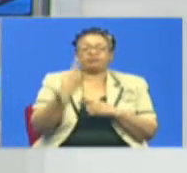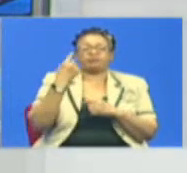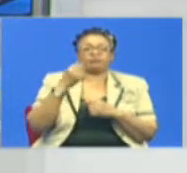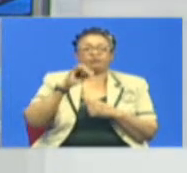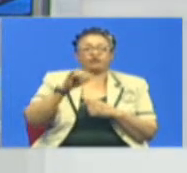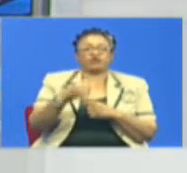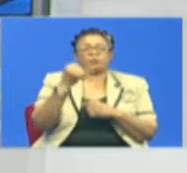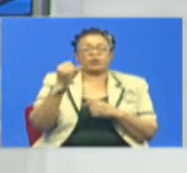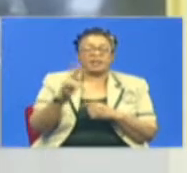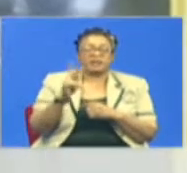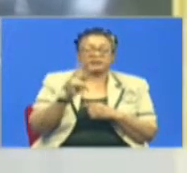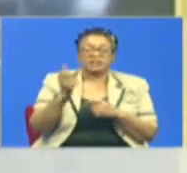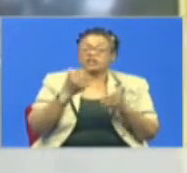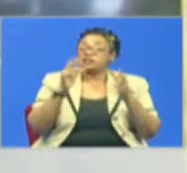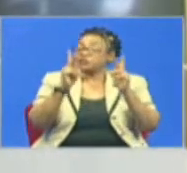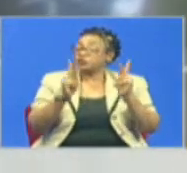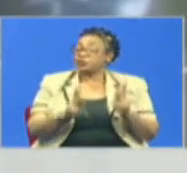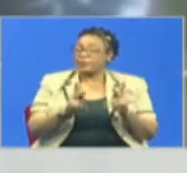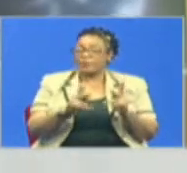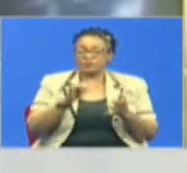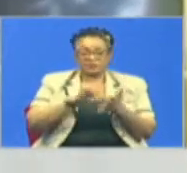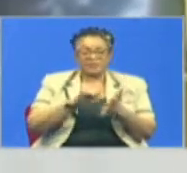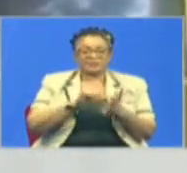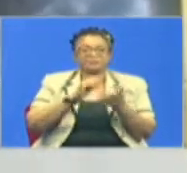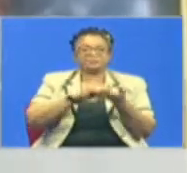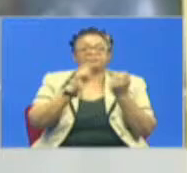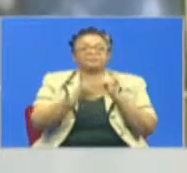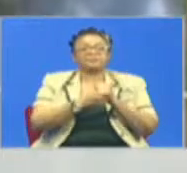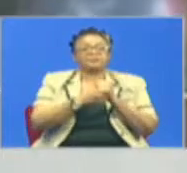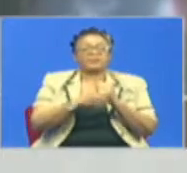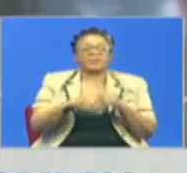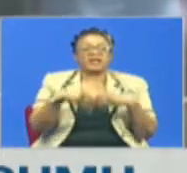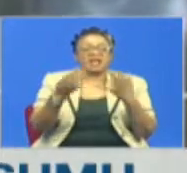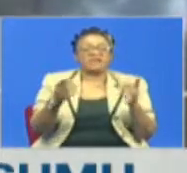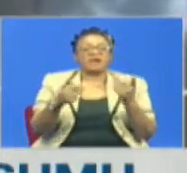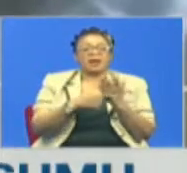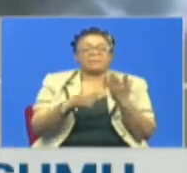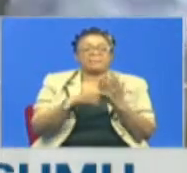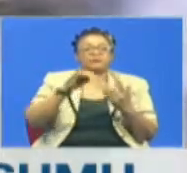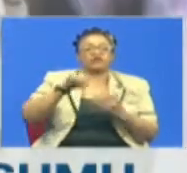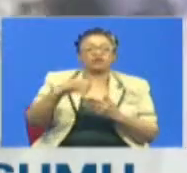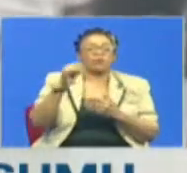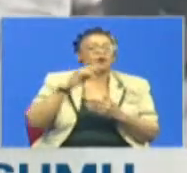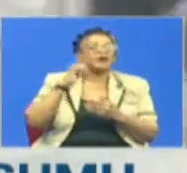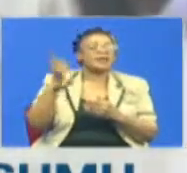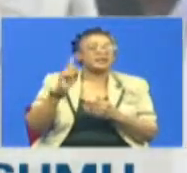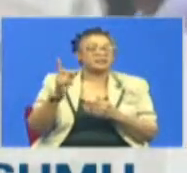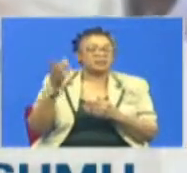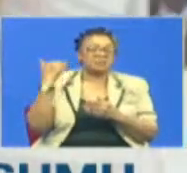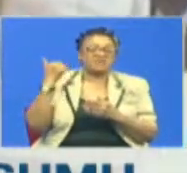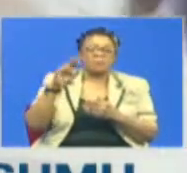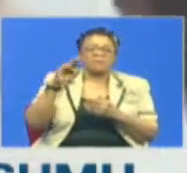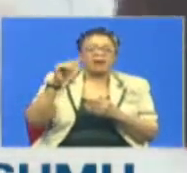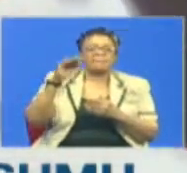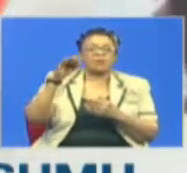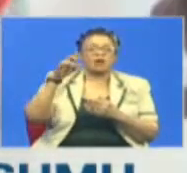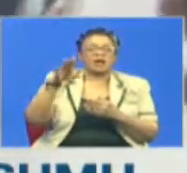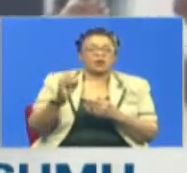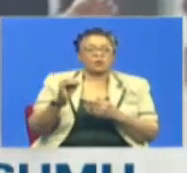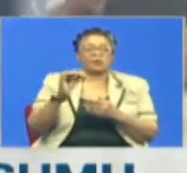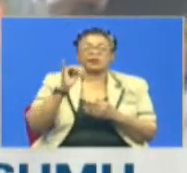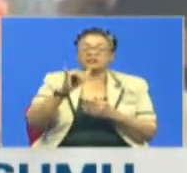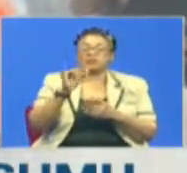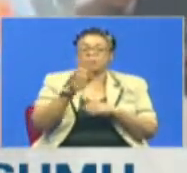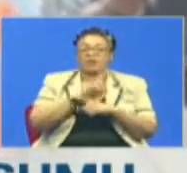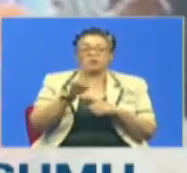ya Kisumu. Uwanja huo ambao ulibadilishwa jina na kuitwa Jomo Kenyatta awali ilikuwa unafahamika kama Mamboleo. Uwanja huo utatumika kwa